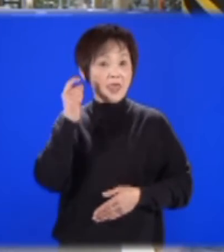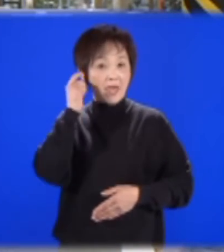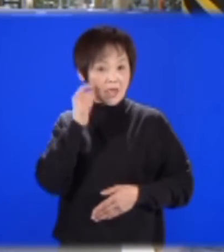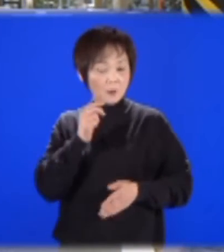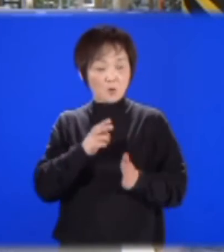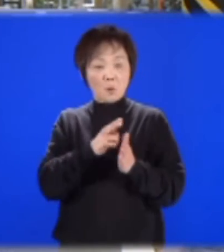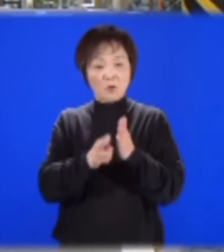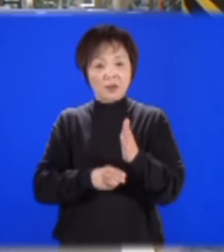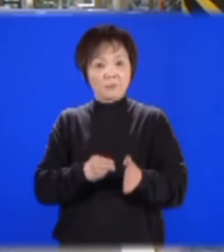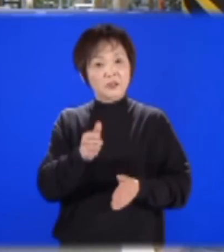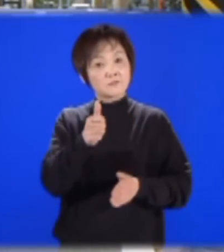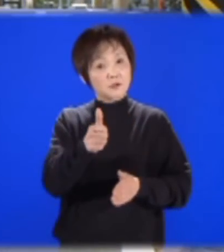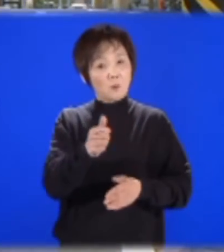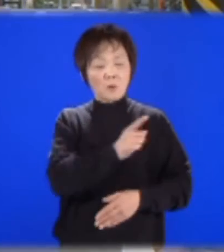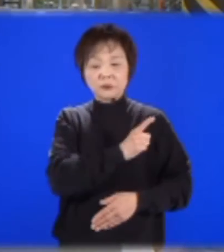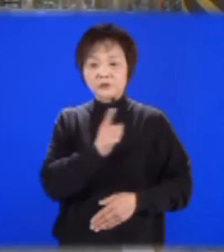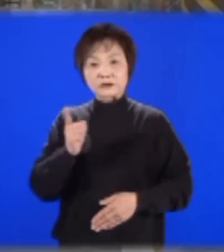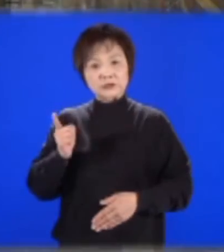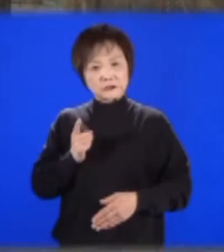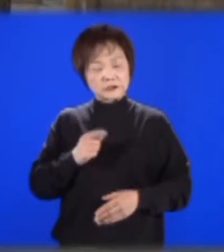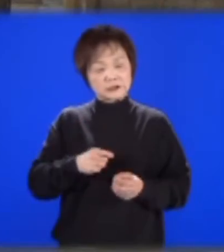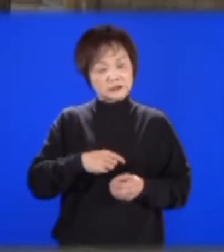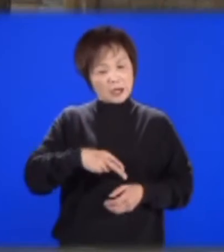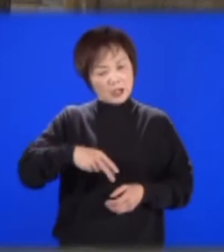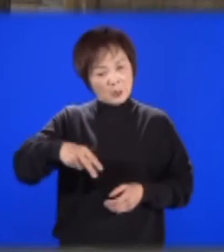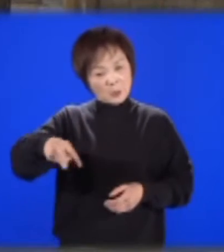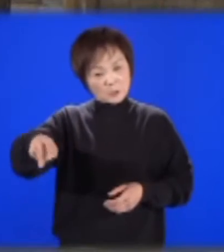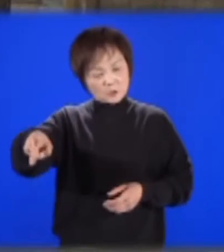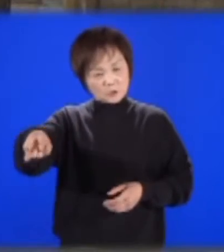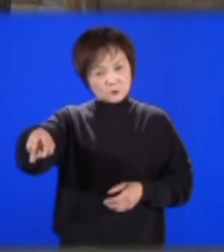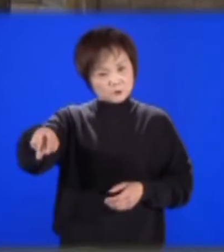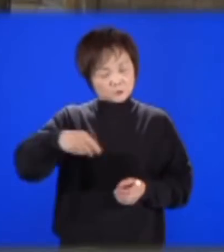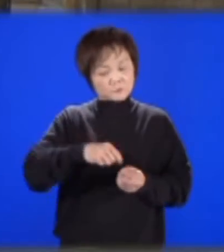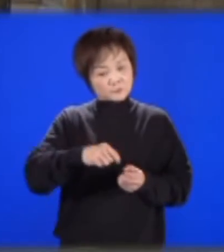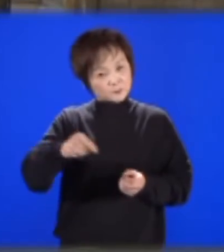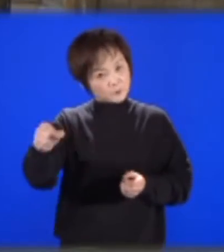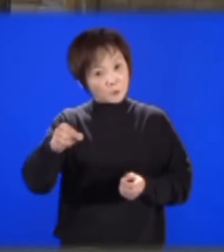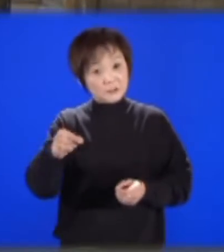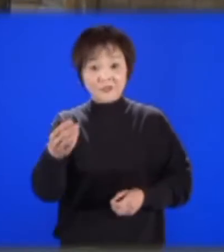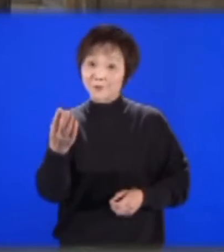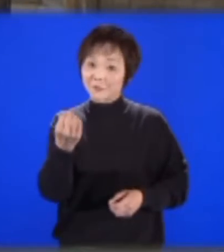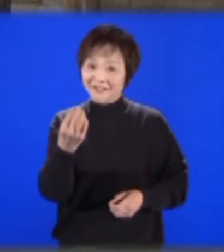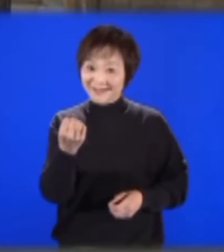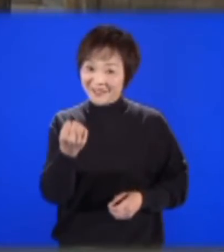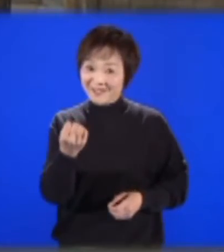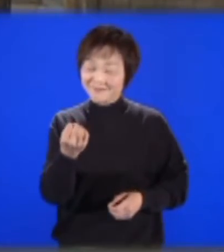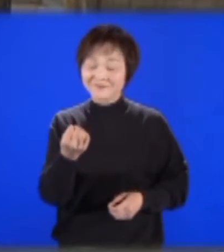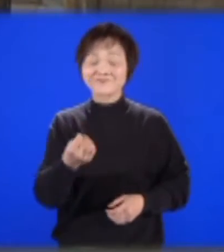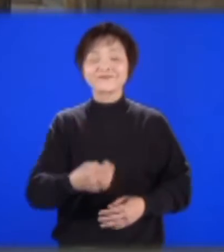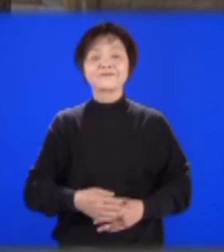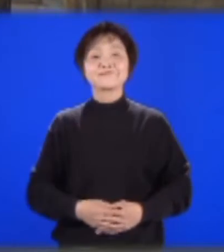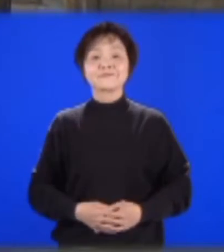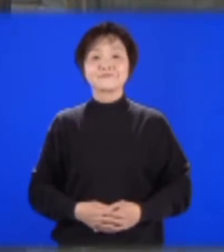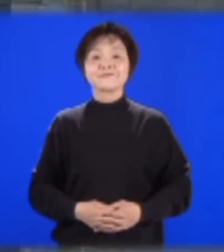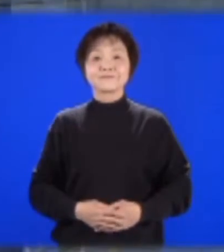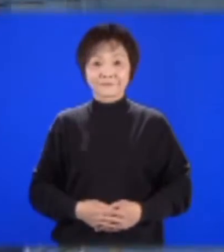江戸時代の旅人たちは一日どれぐらいの距離を歩いていたんでしょう。広瀬さん、教えてください。